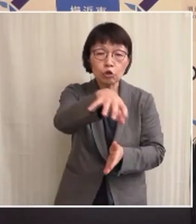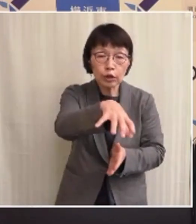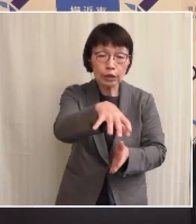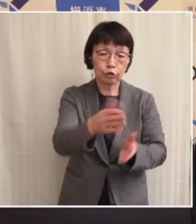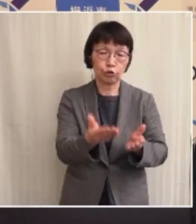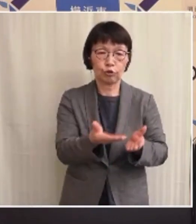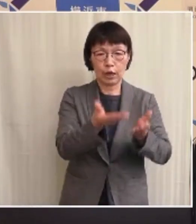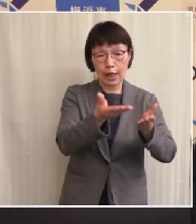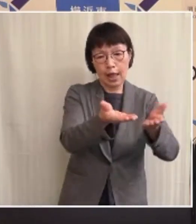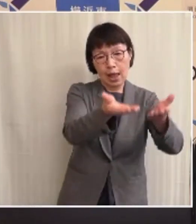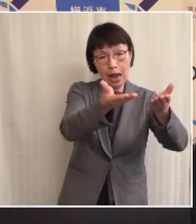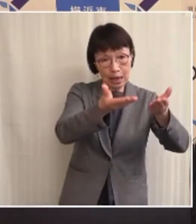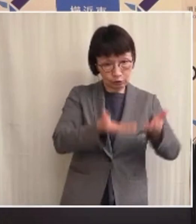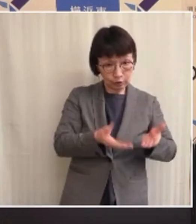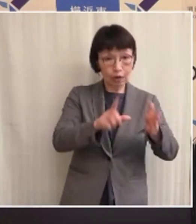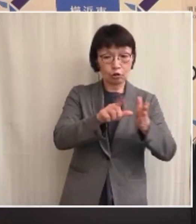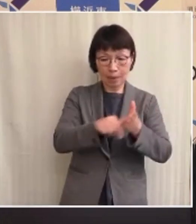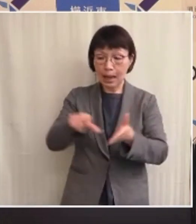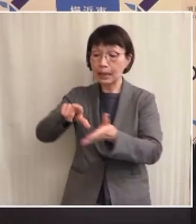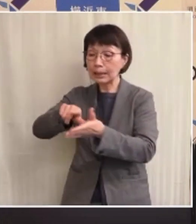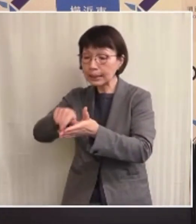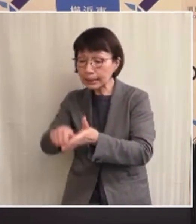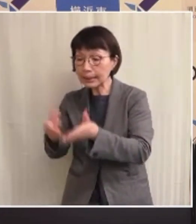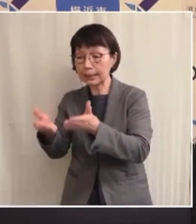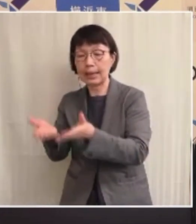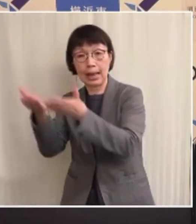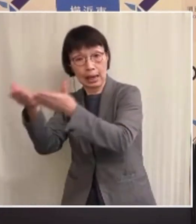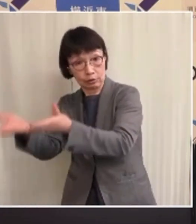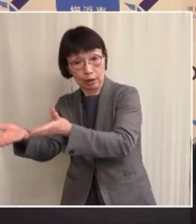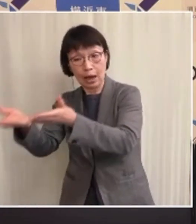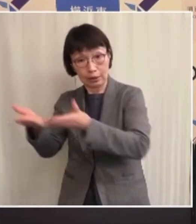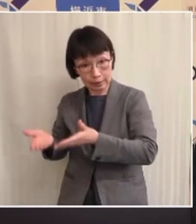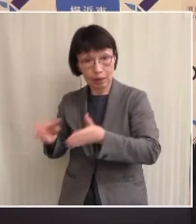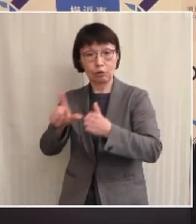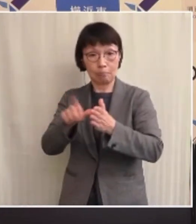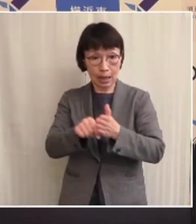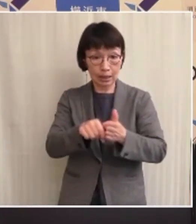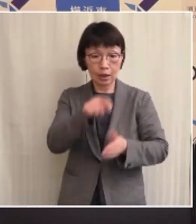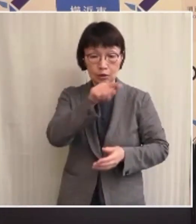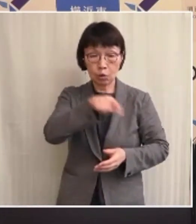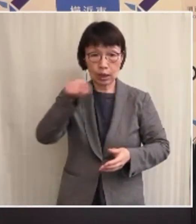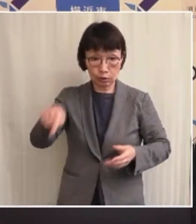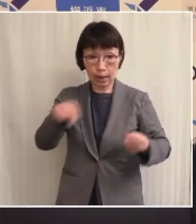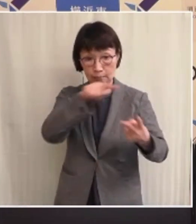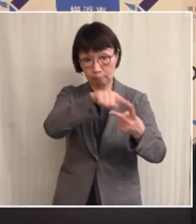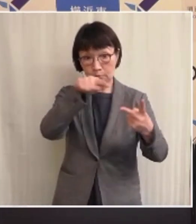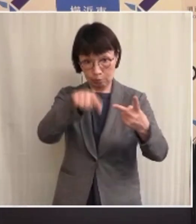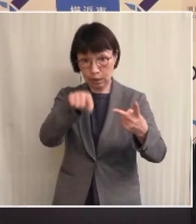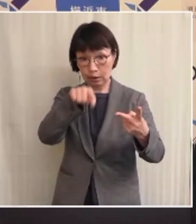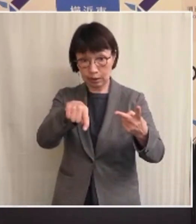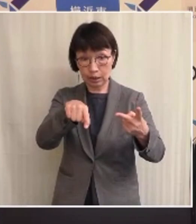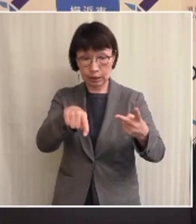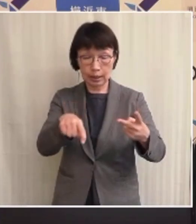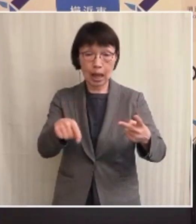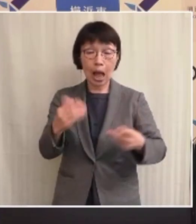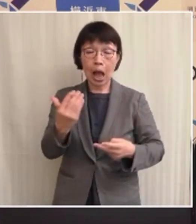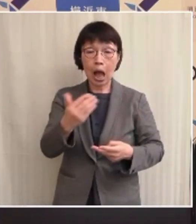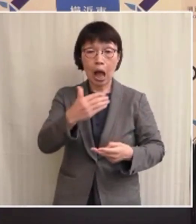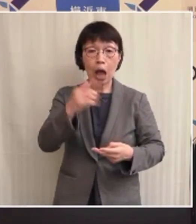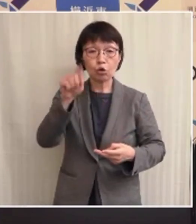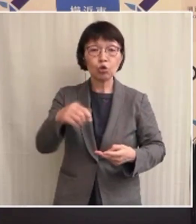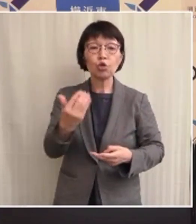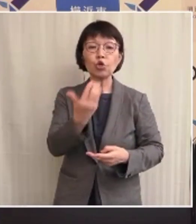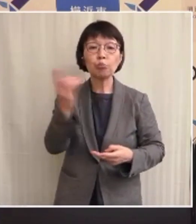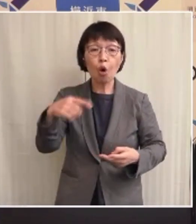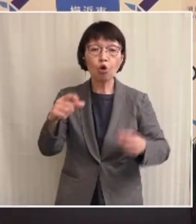と地域でお預かりする場合、それぞれに対してクーポン券を配ります